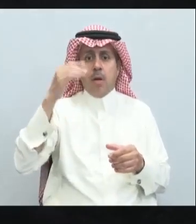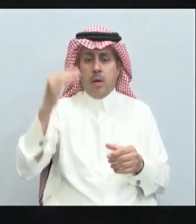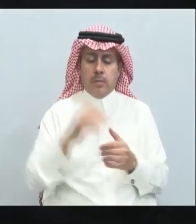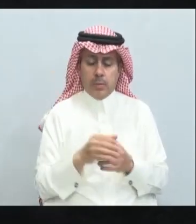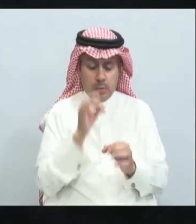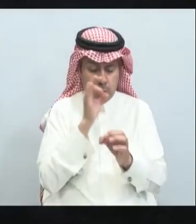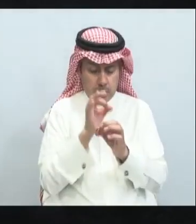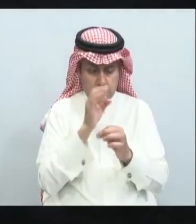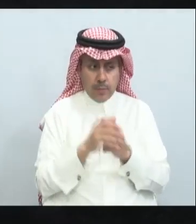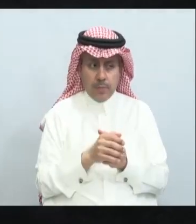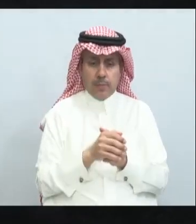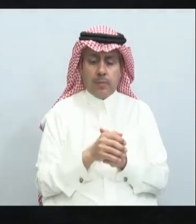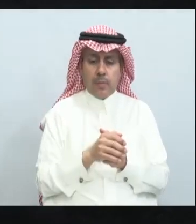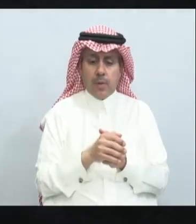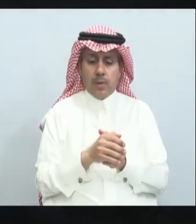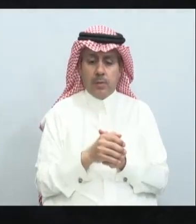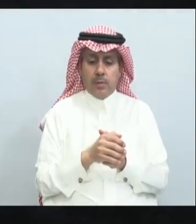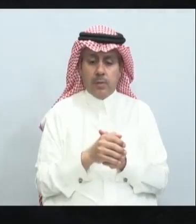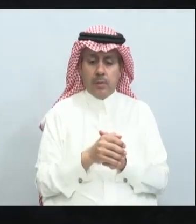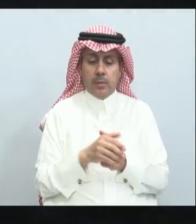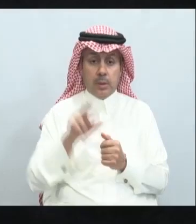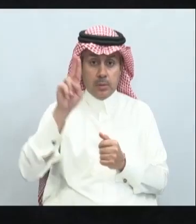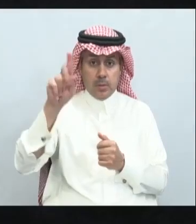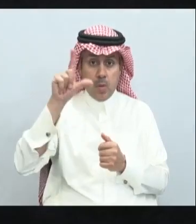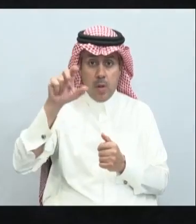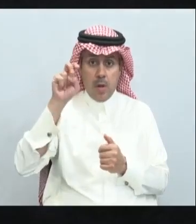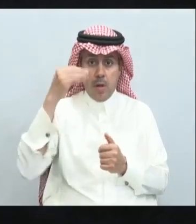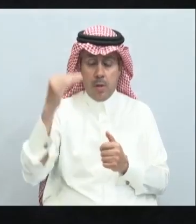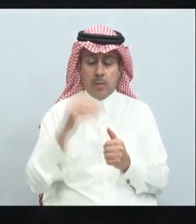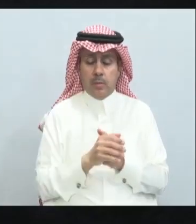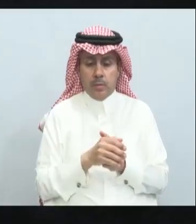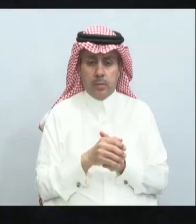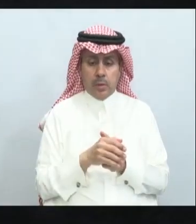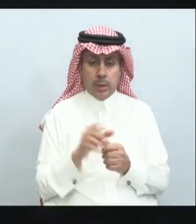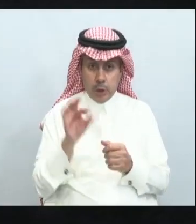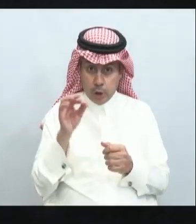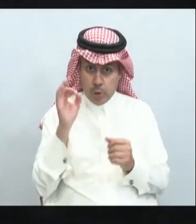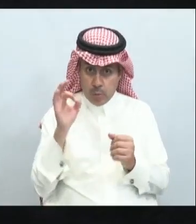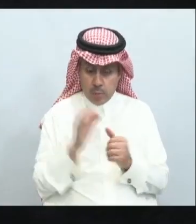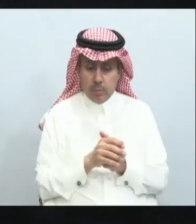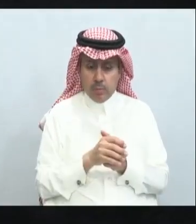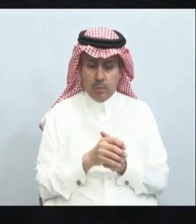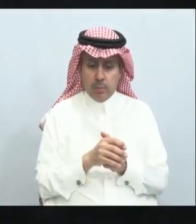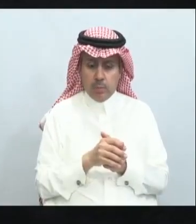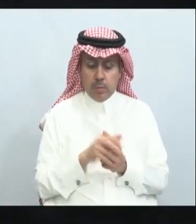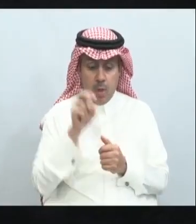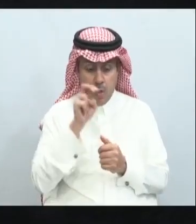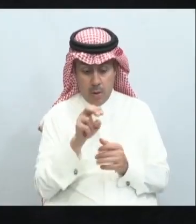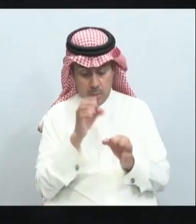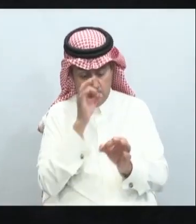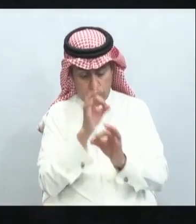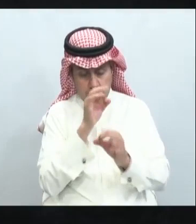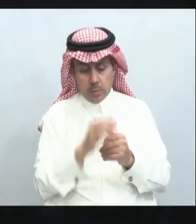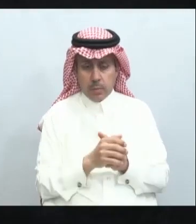هذا المجهر فاذا تم هذا التلقيح ونجح يعني يكون ظاهر